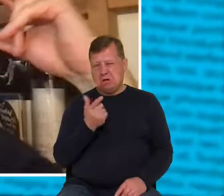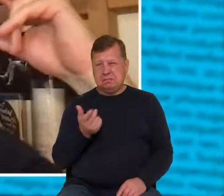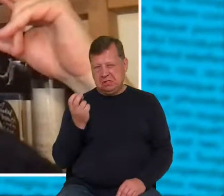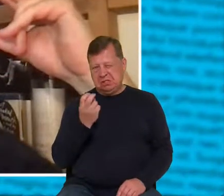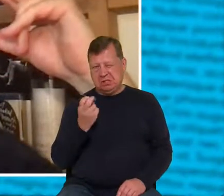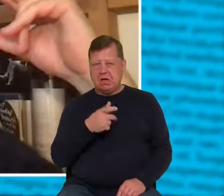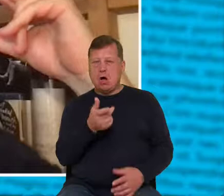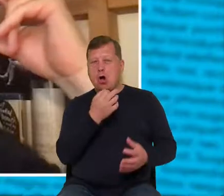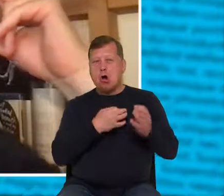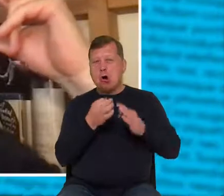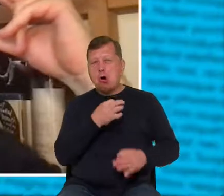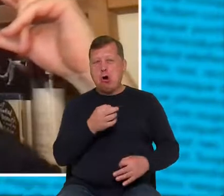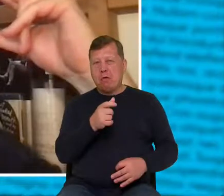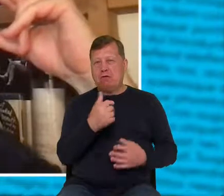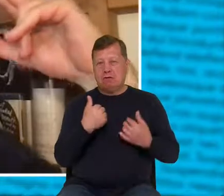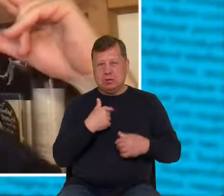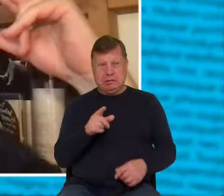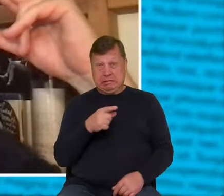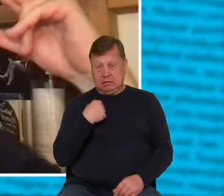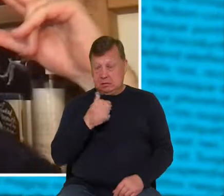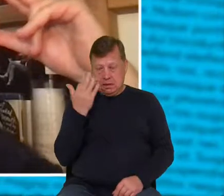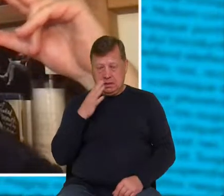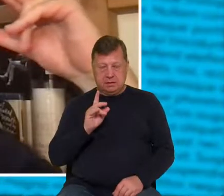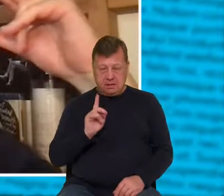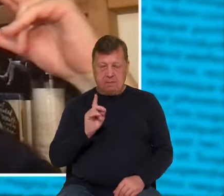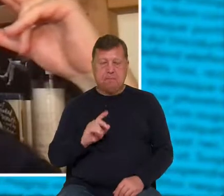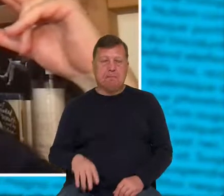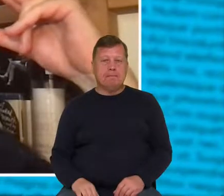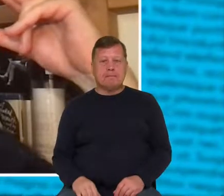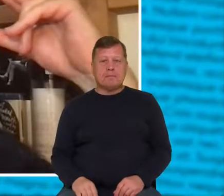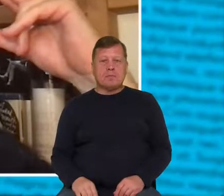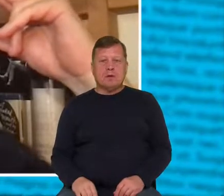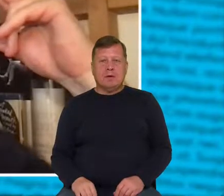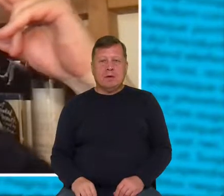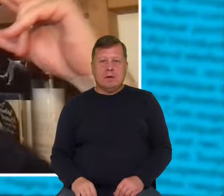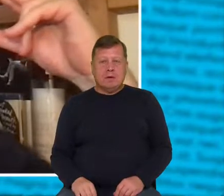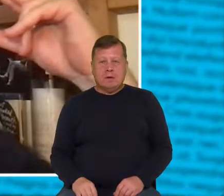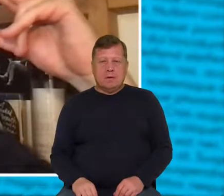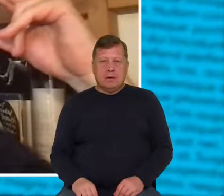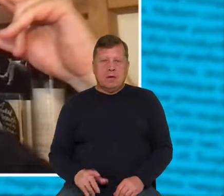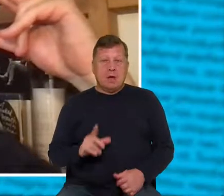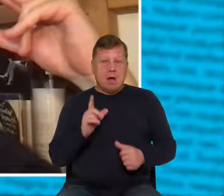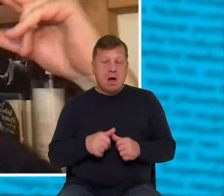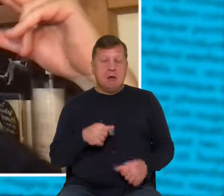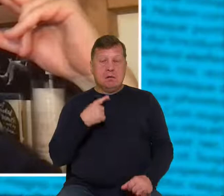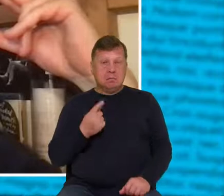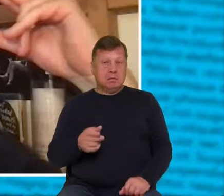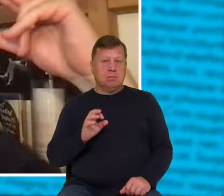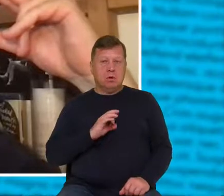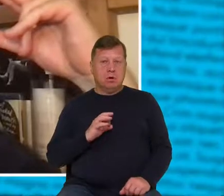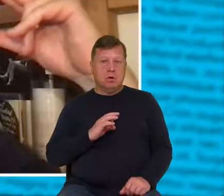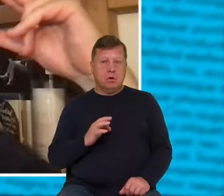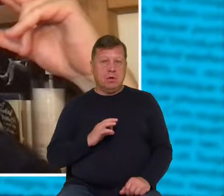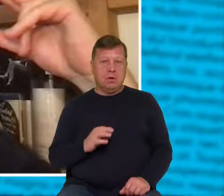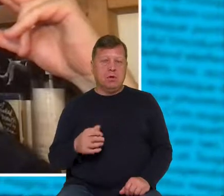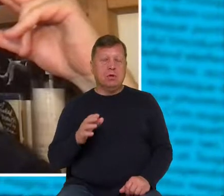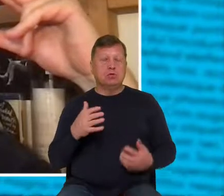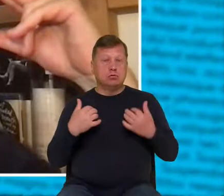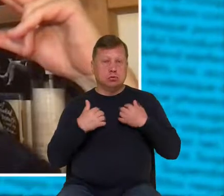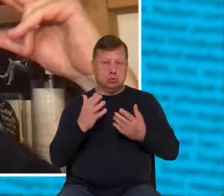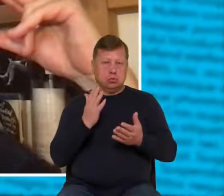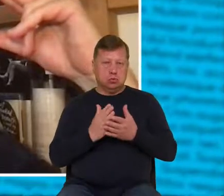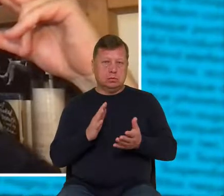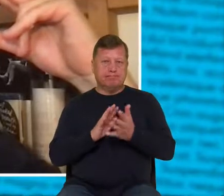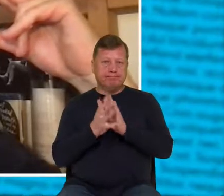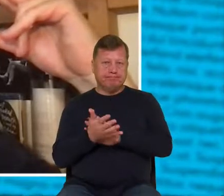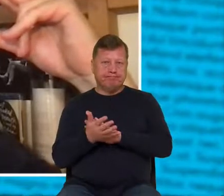opowiedzą mi troszkę o swoim życiu. Nie znałem ich, natomiast w tym momencie moje życie miało ulec transformacji